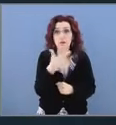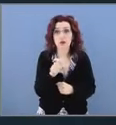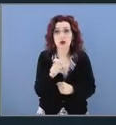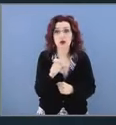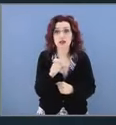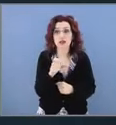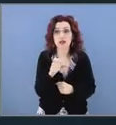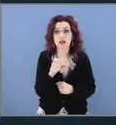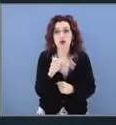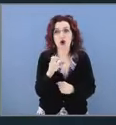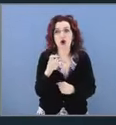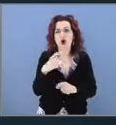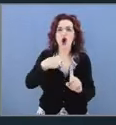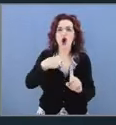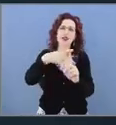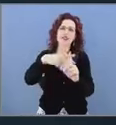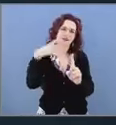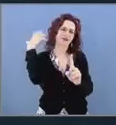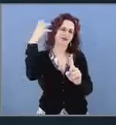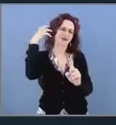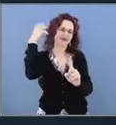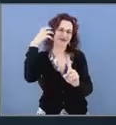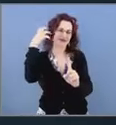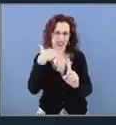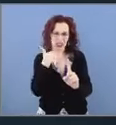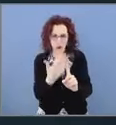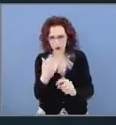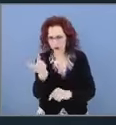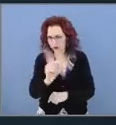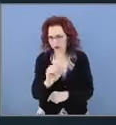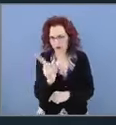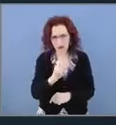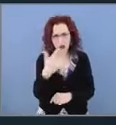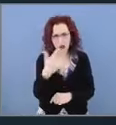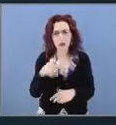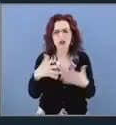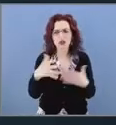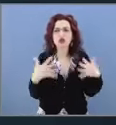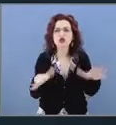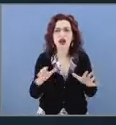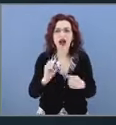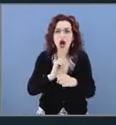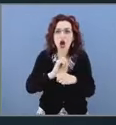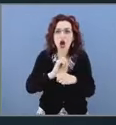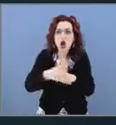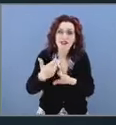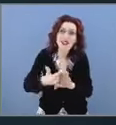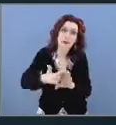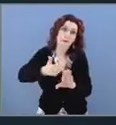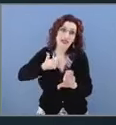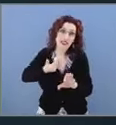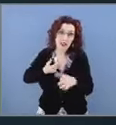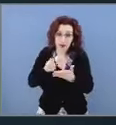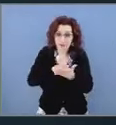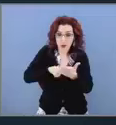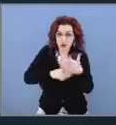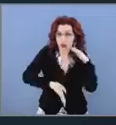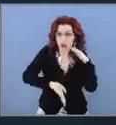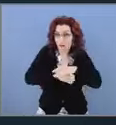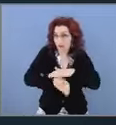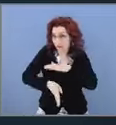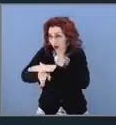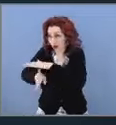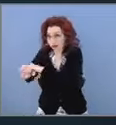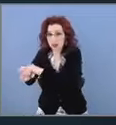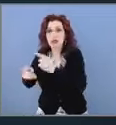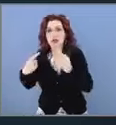ottimismo, lo dico perché già sulle progettualità avviate prima del Covid abbiamo toccato con mano che le imprese,